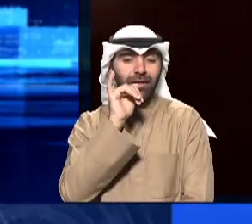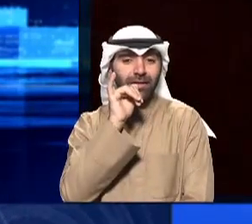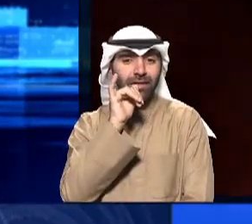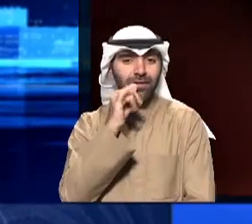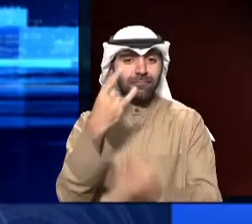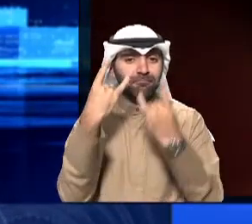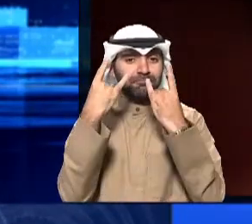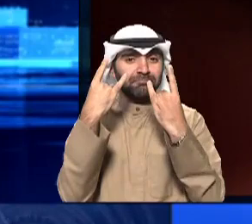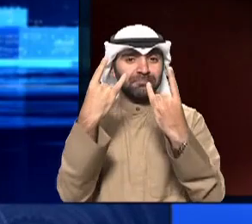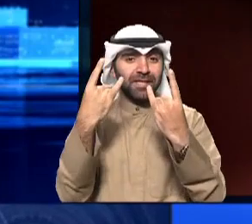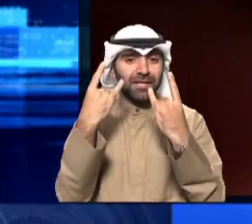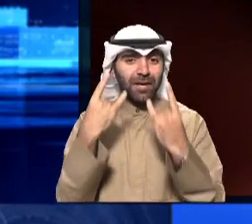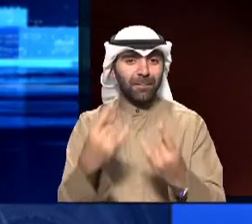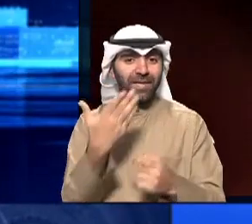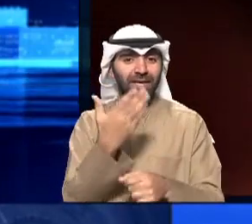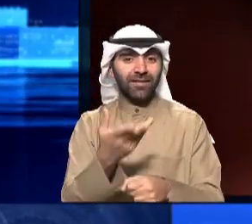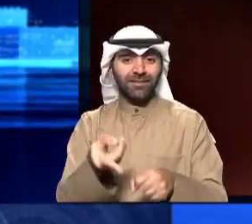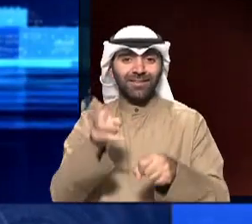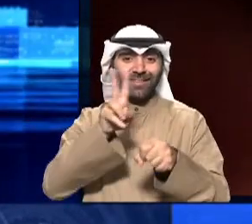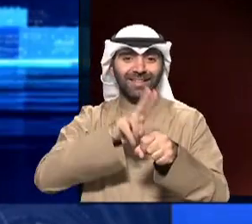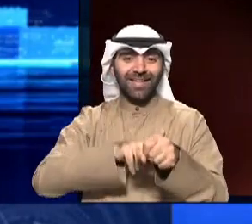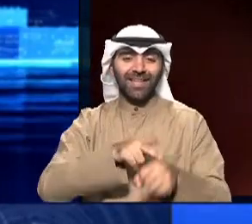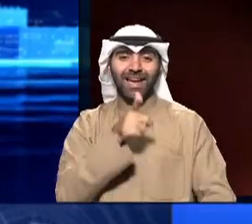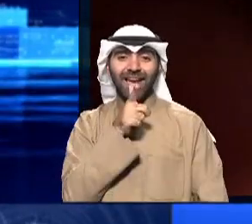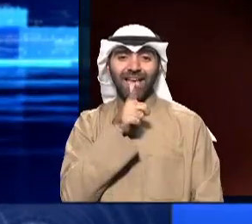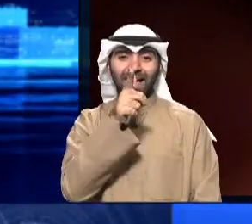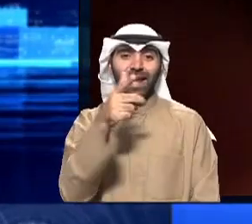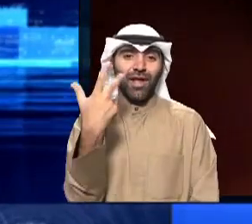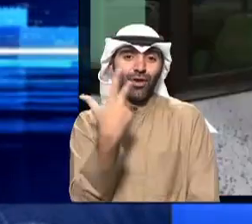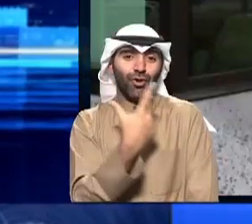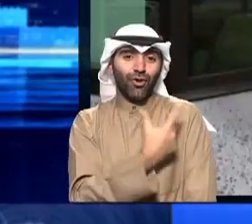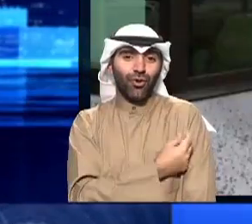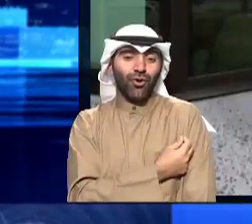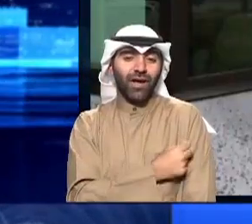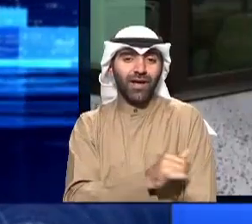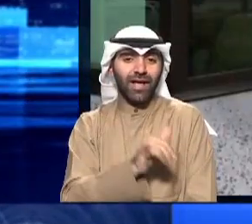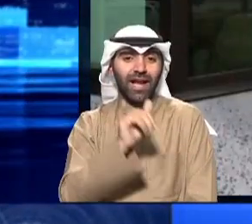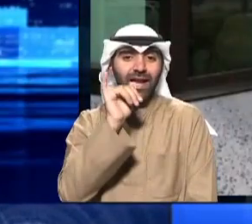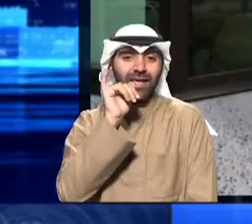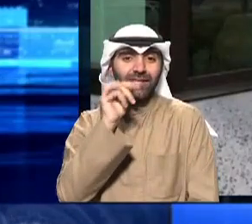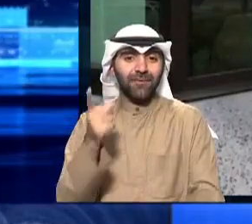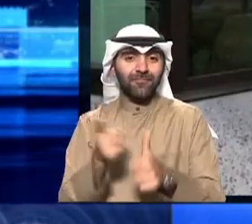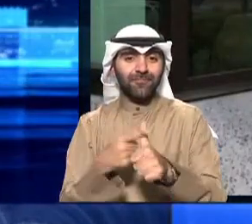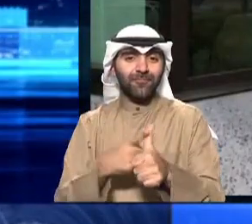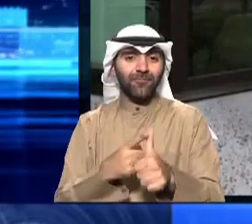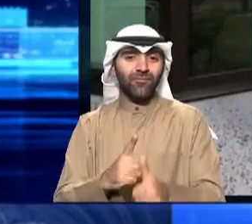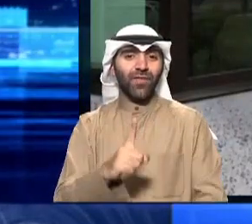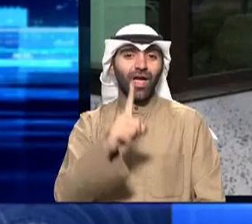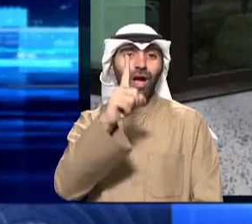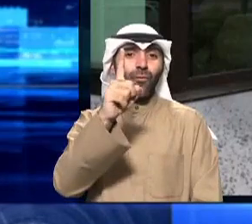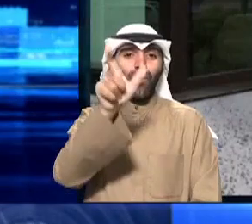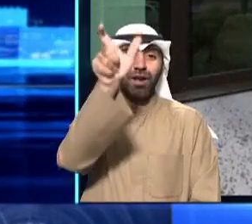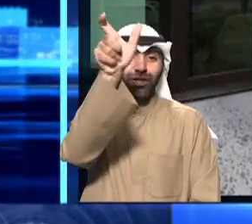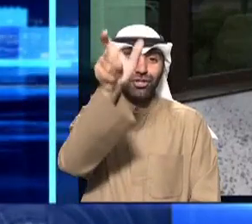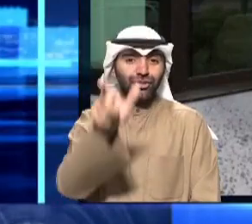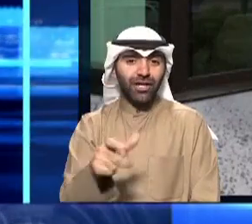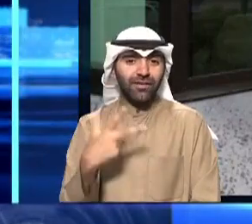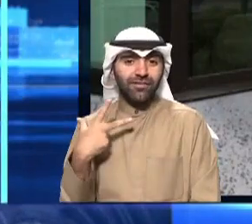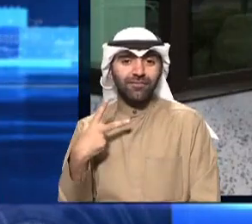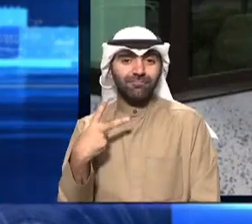رئيس الوزراء الفرنسي، يعني سيكون أول شخص يلقح بعد استئناف العمل بهذا اللقاح.